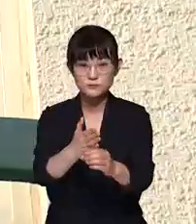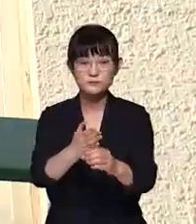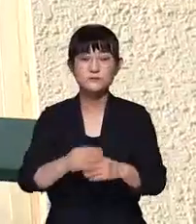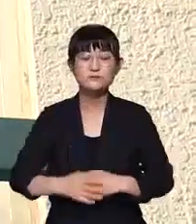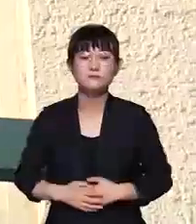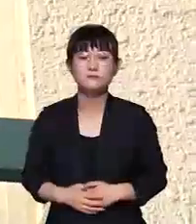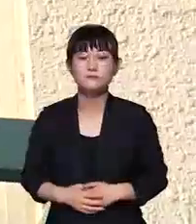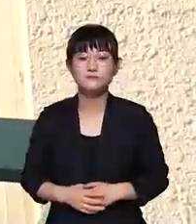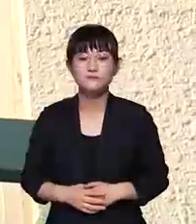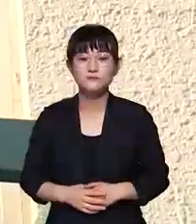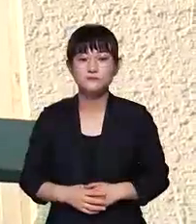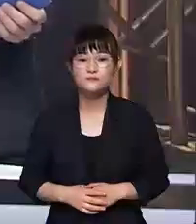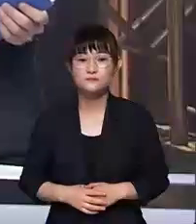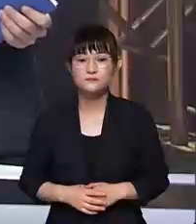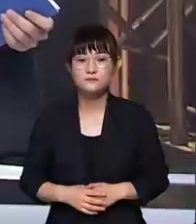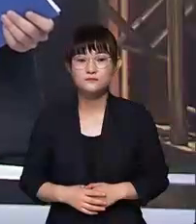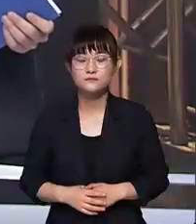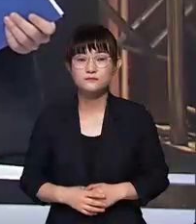있습니다.